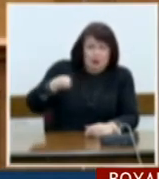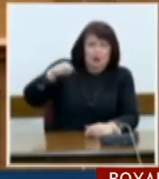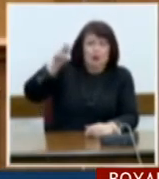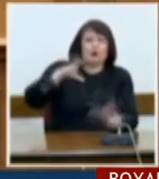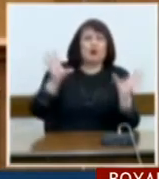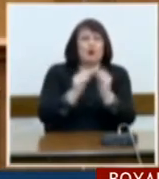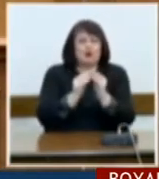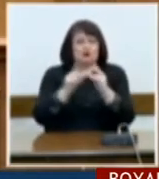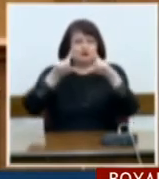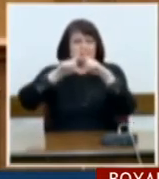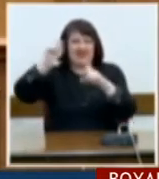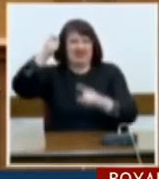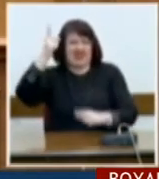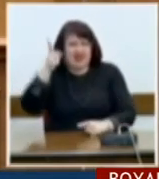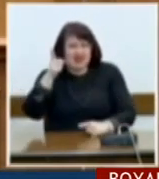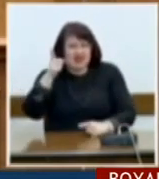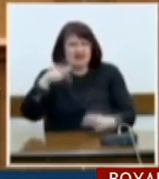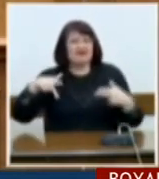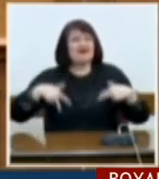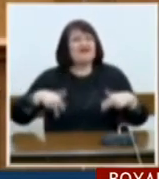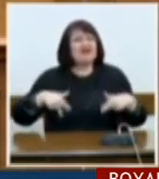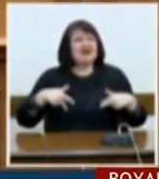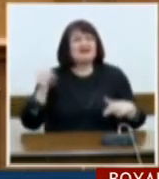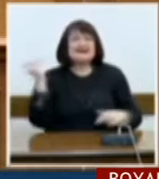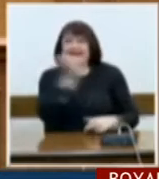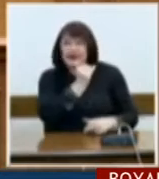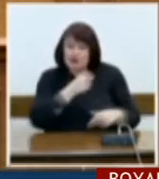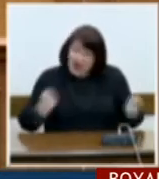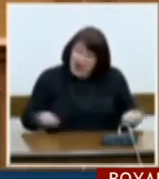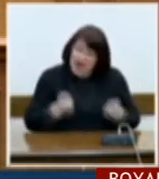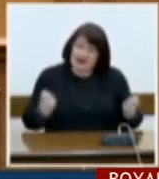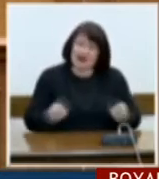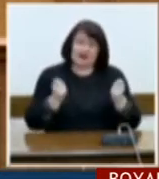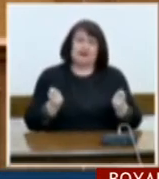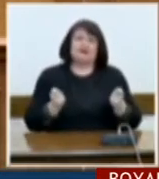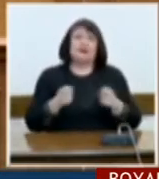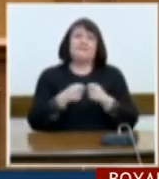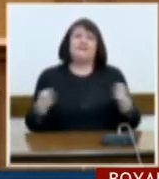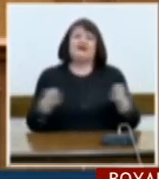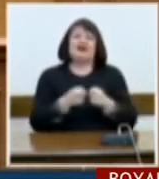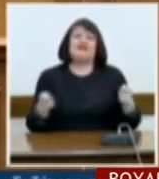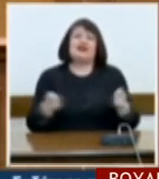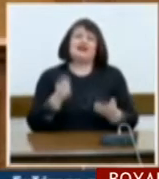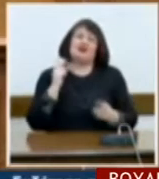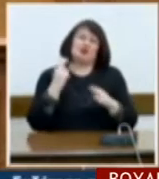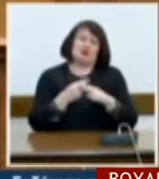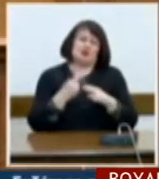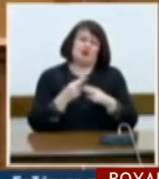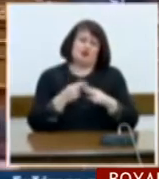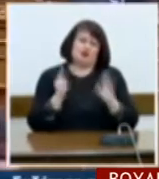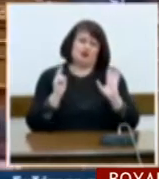ενέργειας, η κυβέρνηση προχώρησε άμεσα στη λήψη μέτρων αιχμής για την